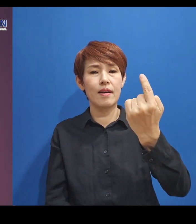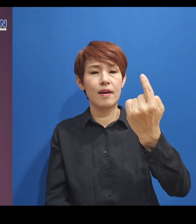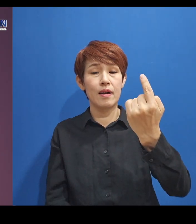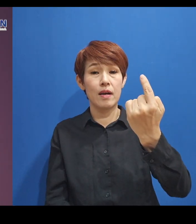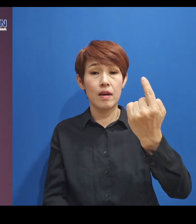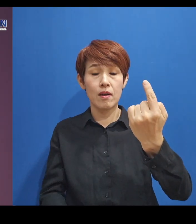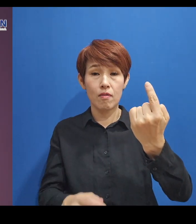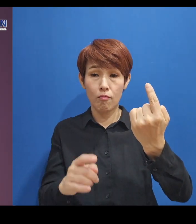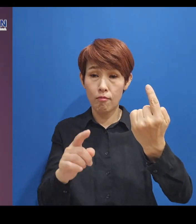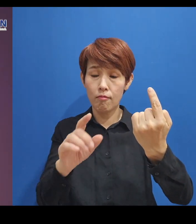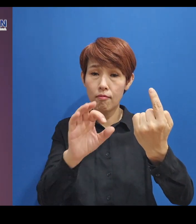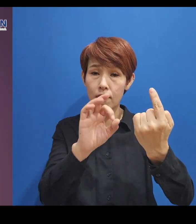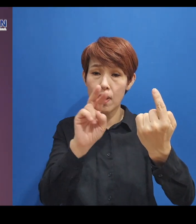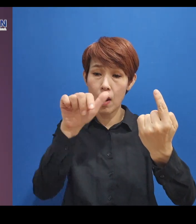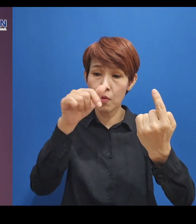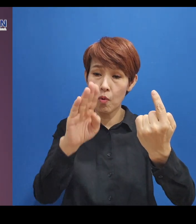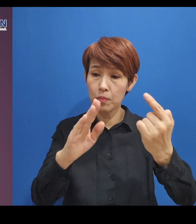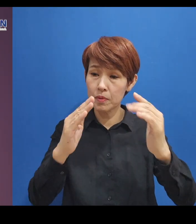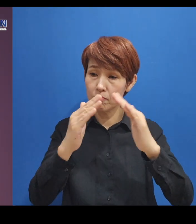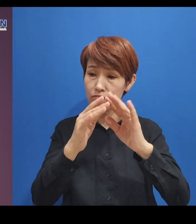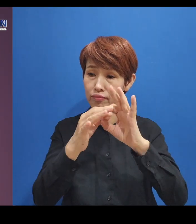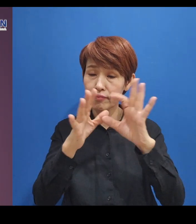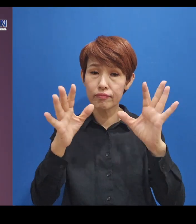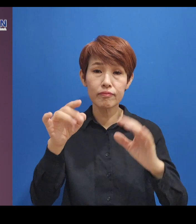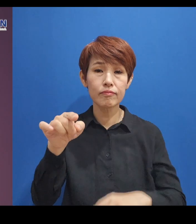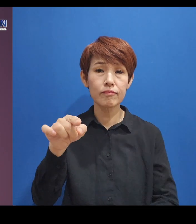그게 야곱의 집과 무슨 상관이에요?